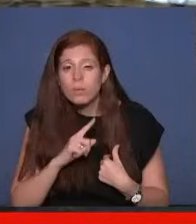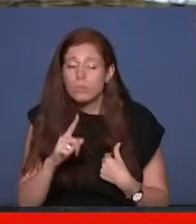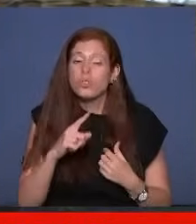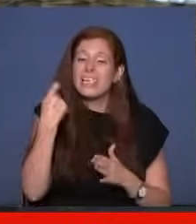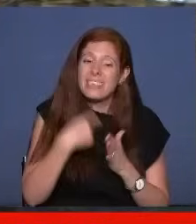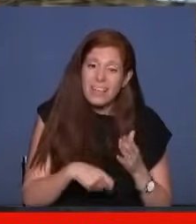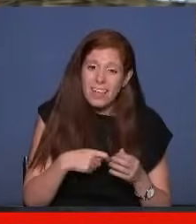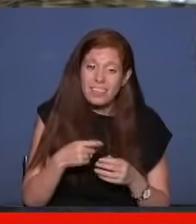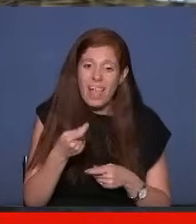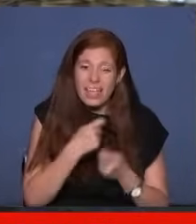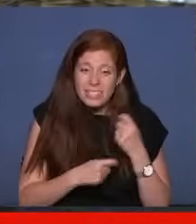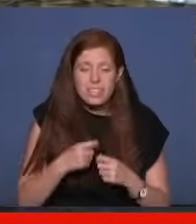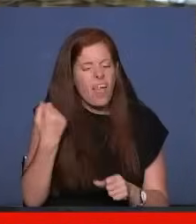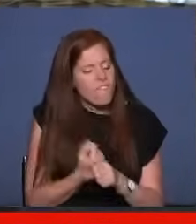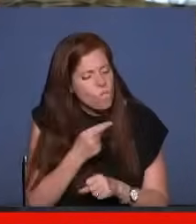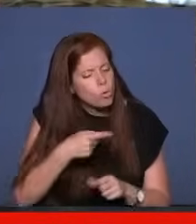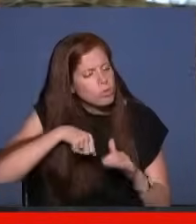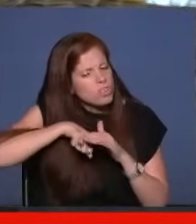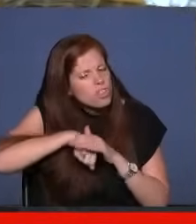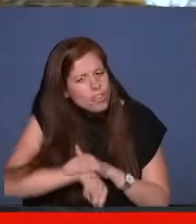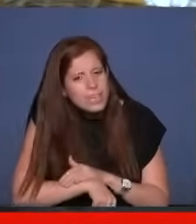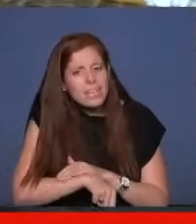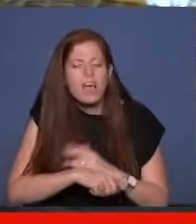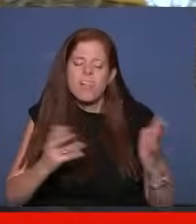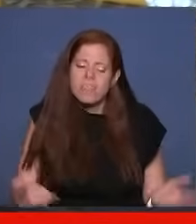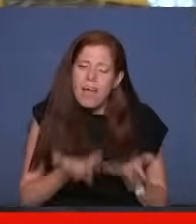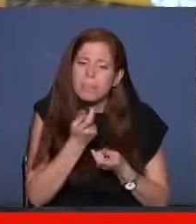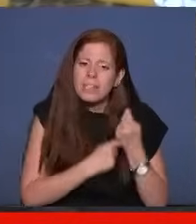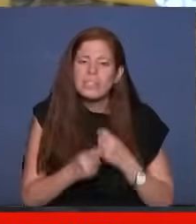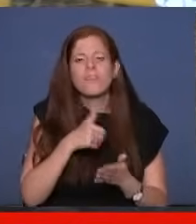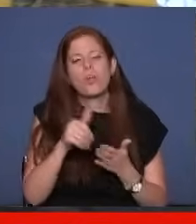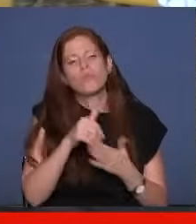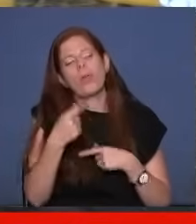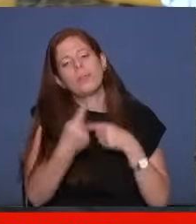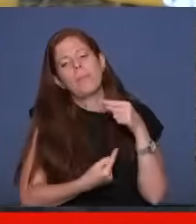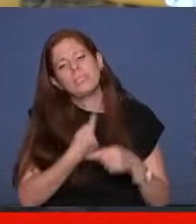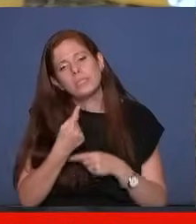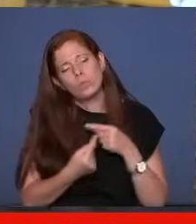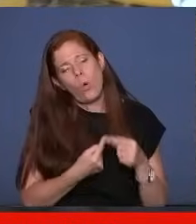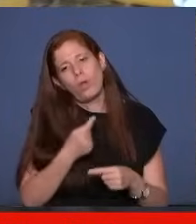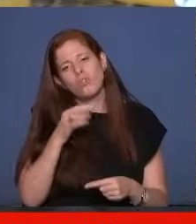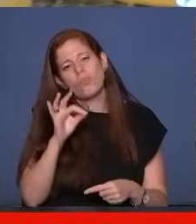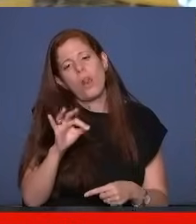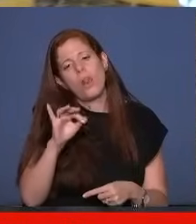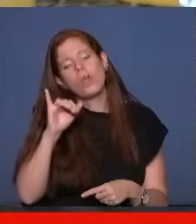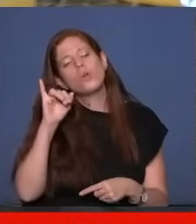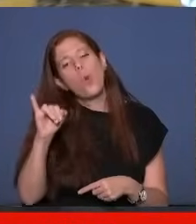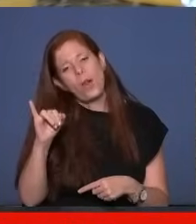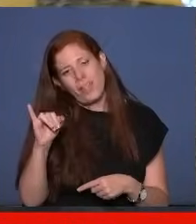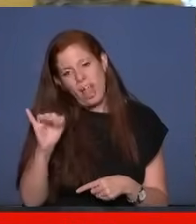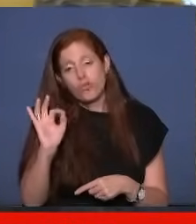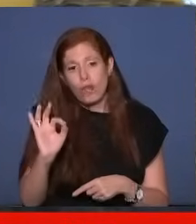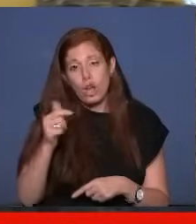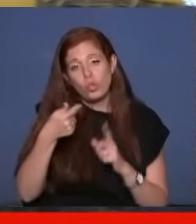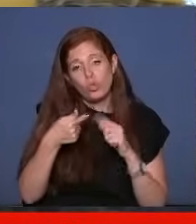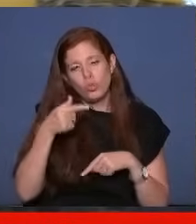שם, ישקיע את הנשמה שלו, יערים את העסק, וימשיך את המסורת של יונתן, של ג'וני,